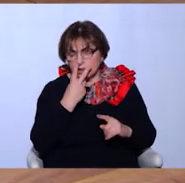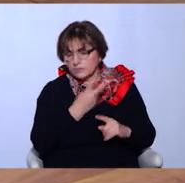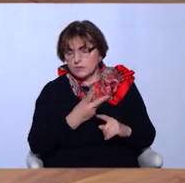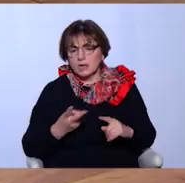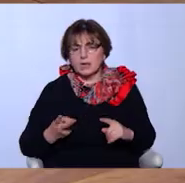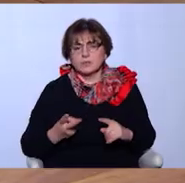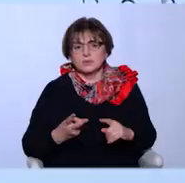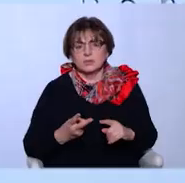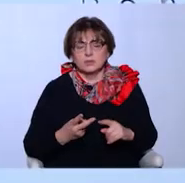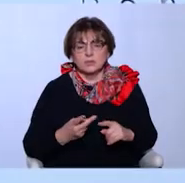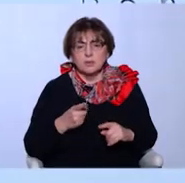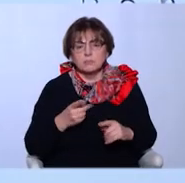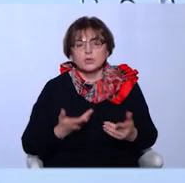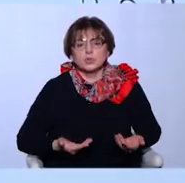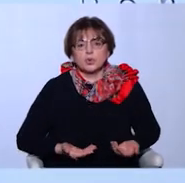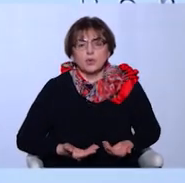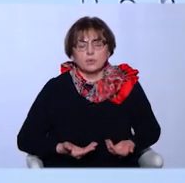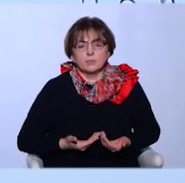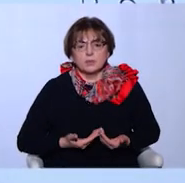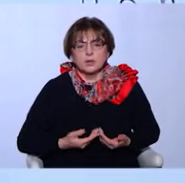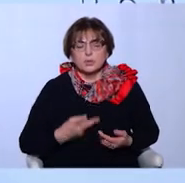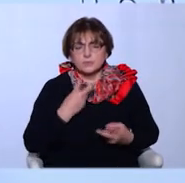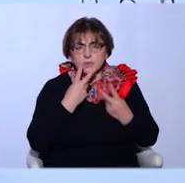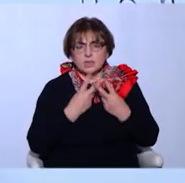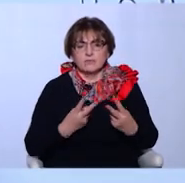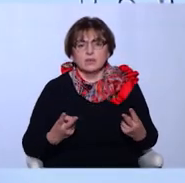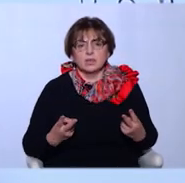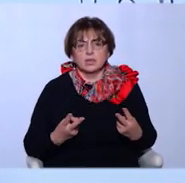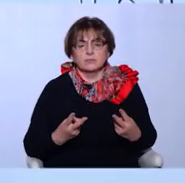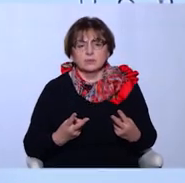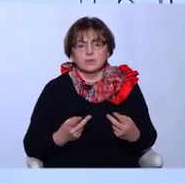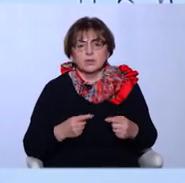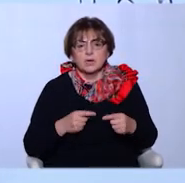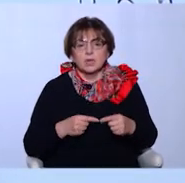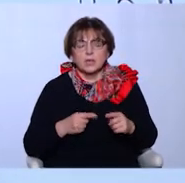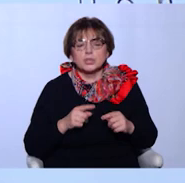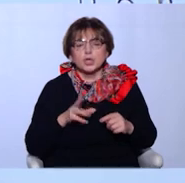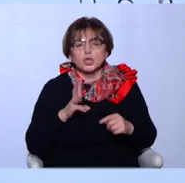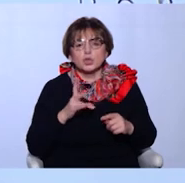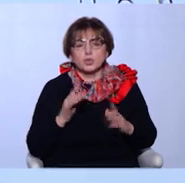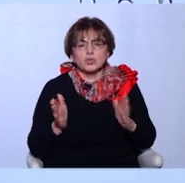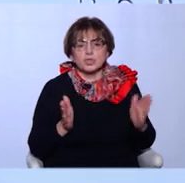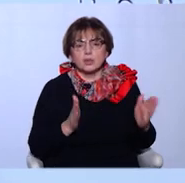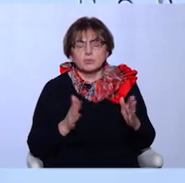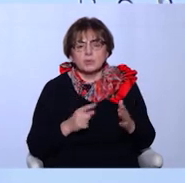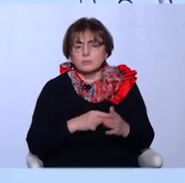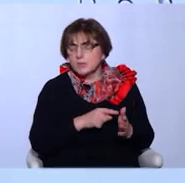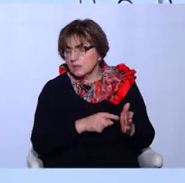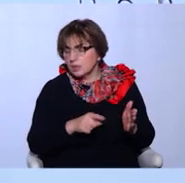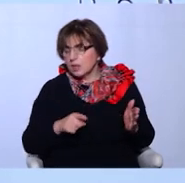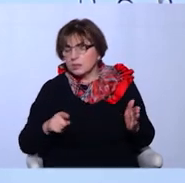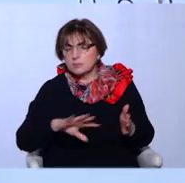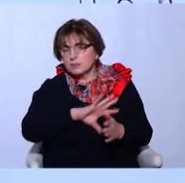თვალს მის ცხოვრებას, ჩვენ დავინახავთ, რომ ეს შორისდებული გასდევს მთელ